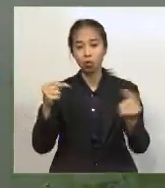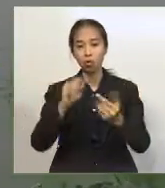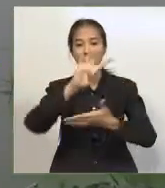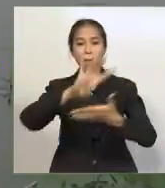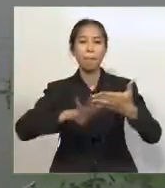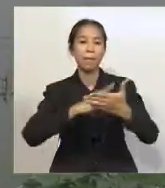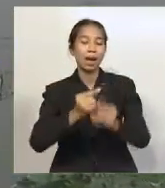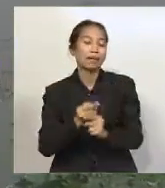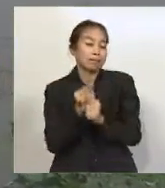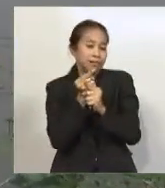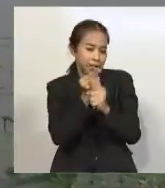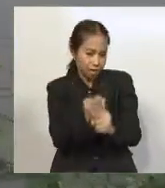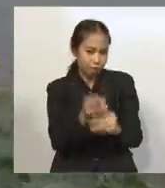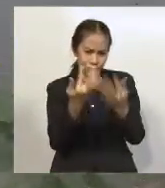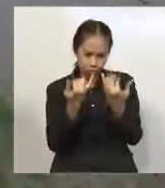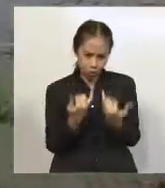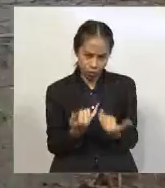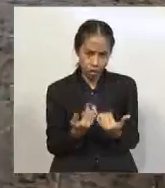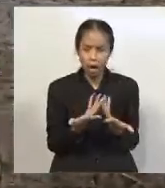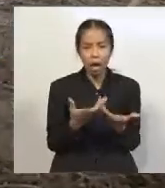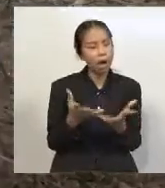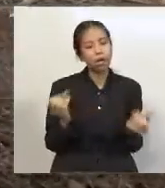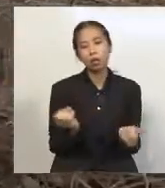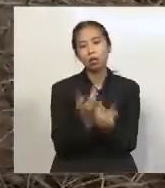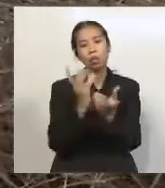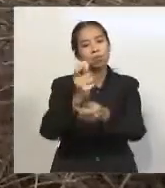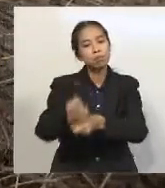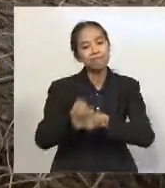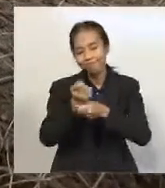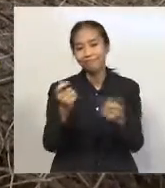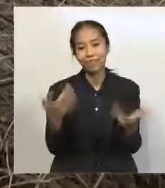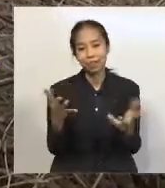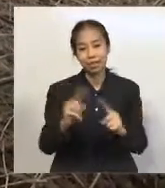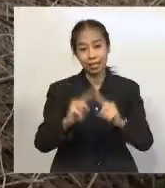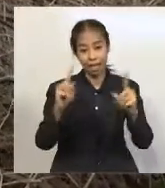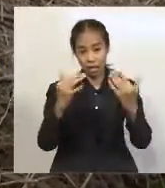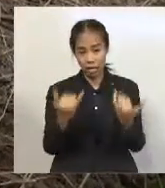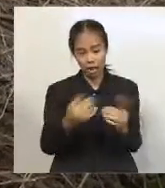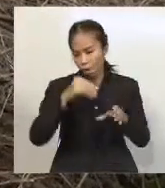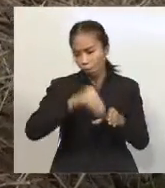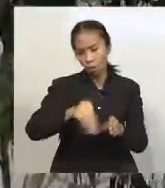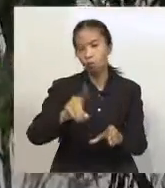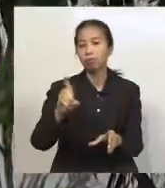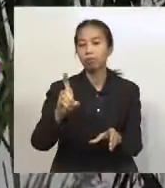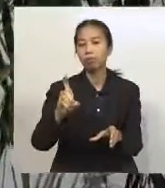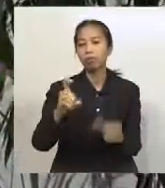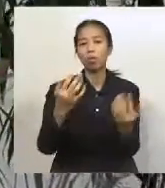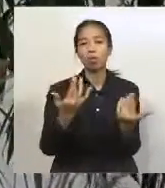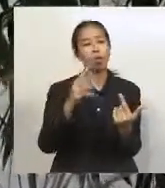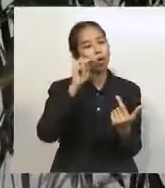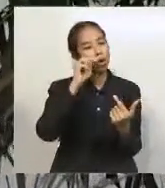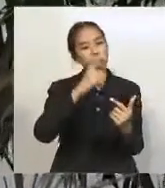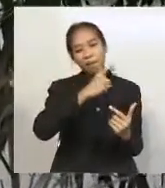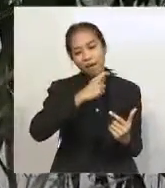กำโมเดลจึงไม่มีพื้นที่ทางการเกษตรได้รับผลกระทบแต่ชาวบ้านจะทำการเกษตรไม่ได้ในช่วงนี้จนกว่าน้ำจะ